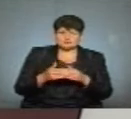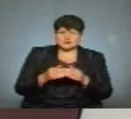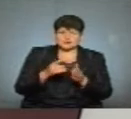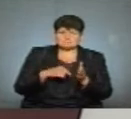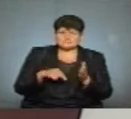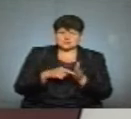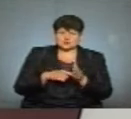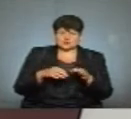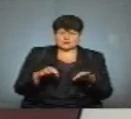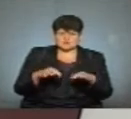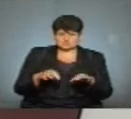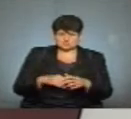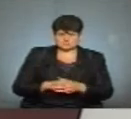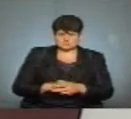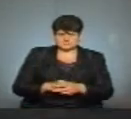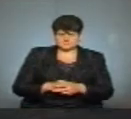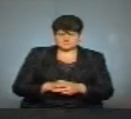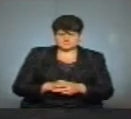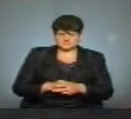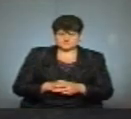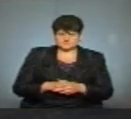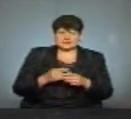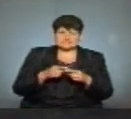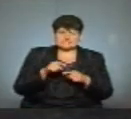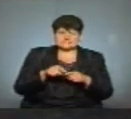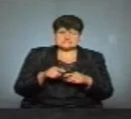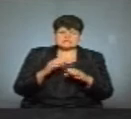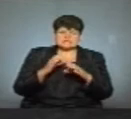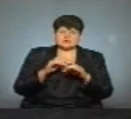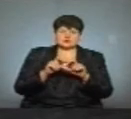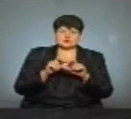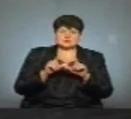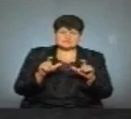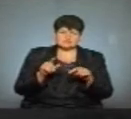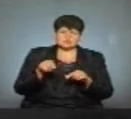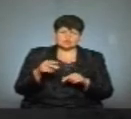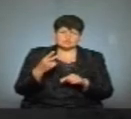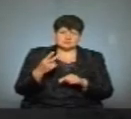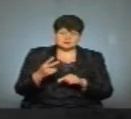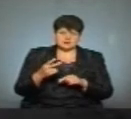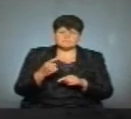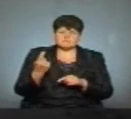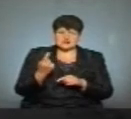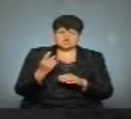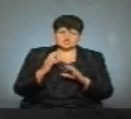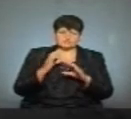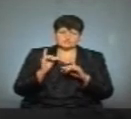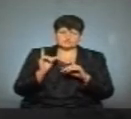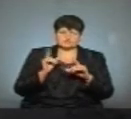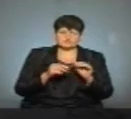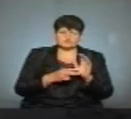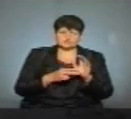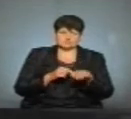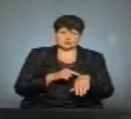розповість Світлана Лазорик. Це автостанція номер 2, ще по вулиці Білогірській. Перший автобус тут виїхав о